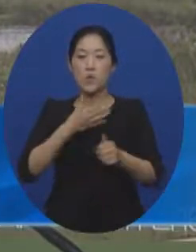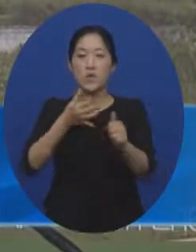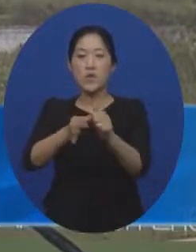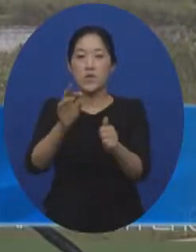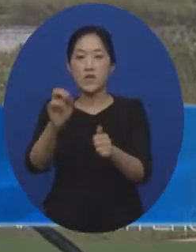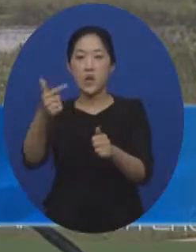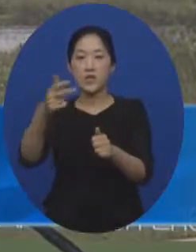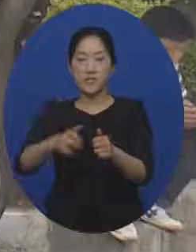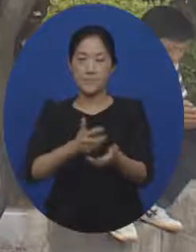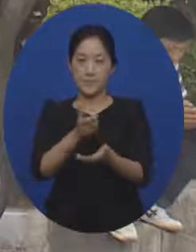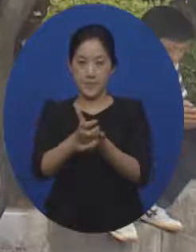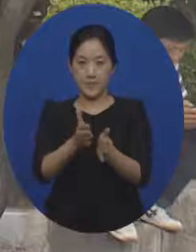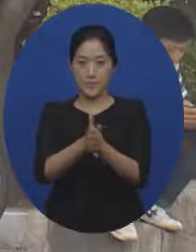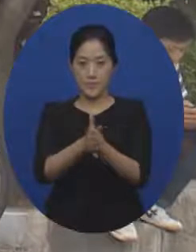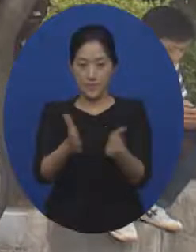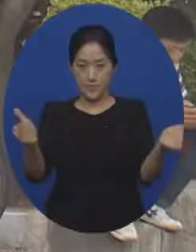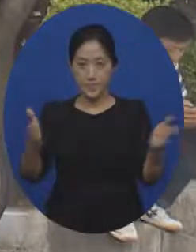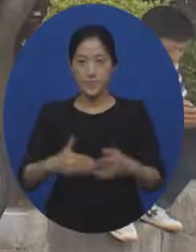시행합니다